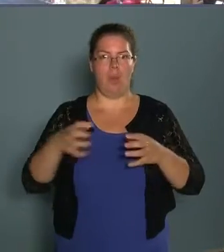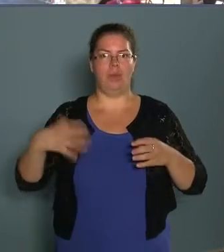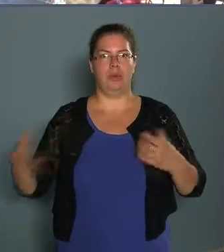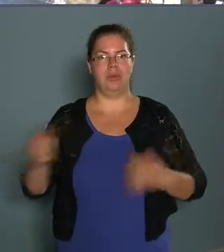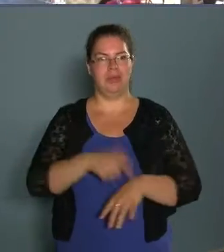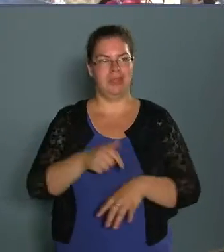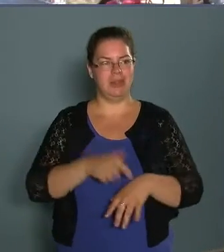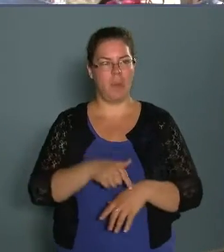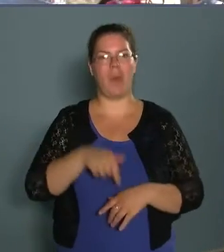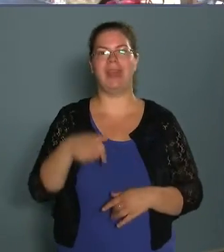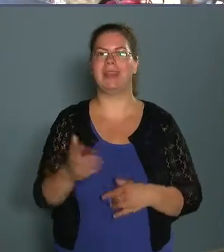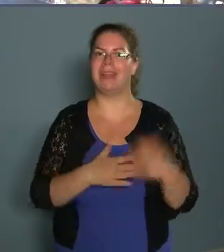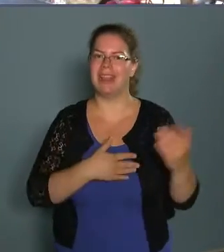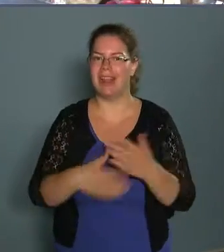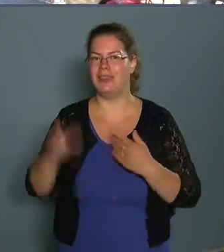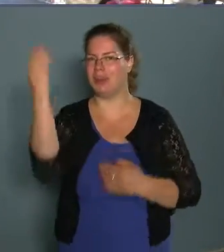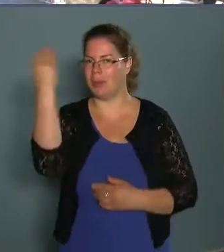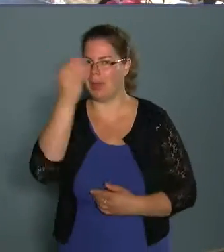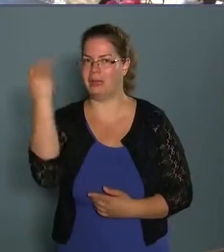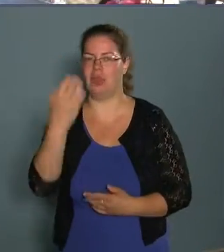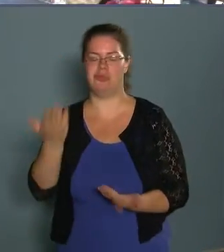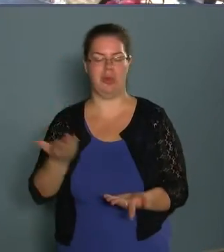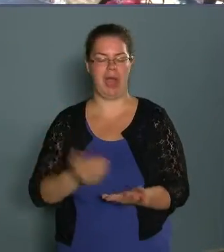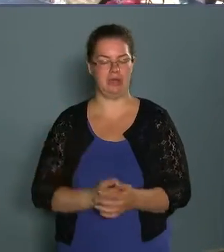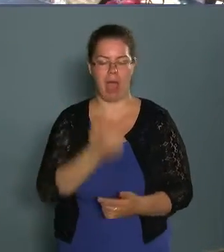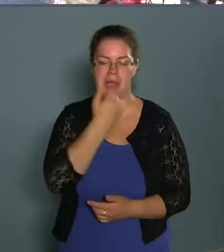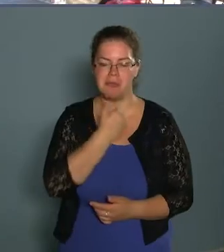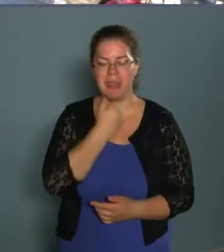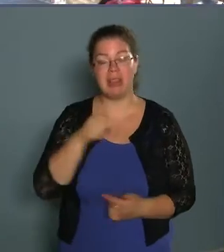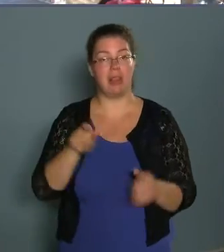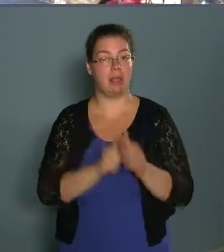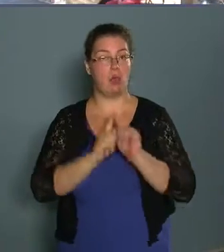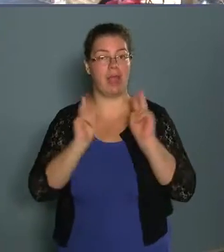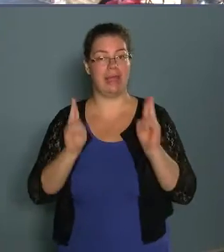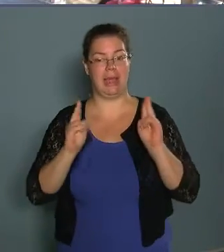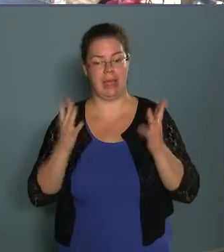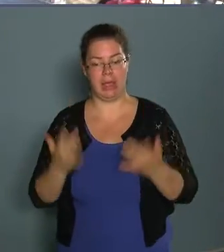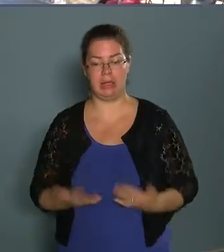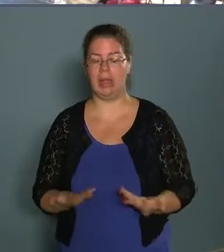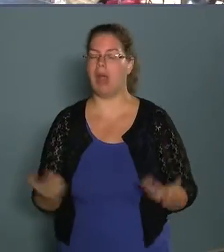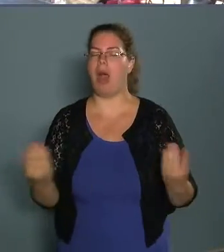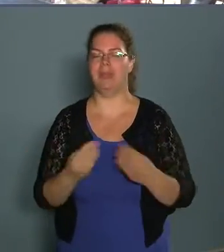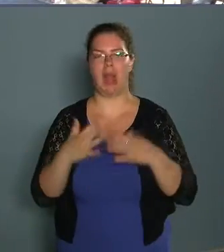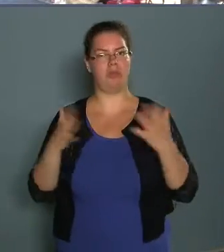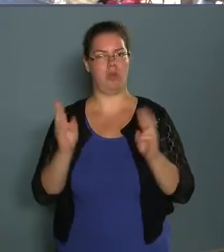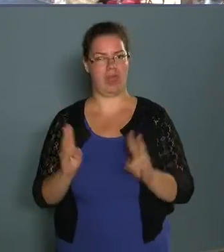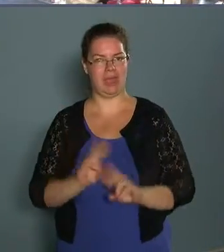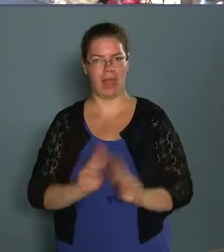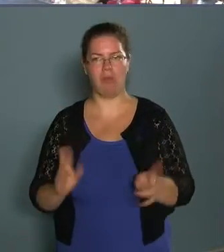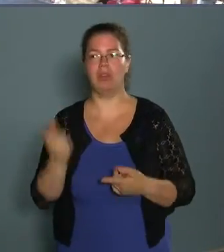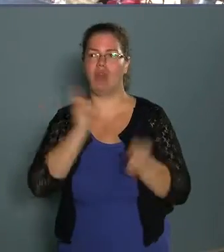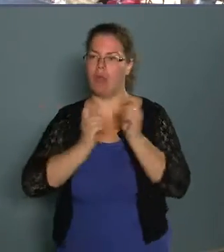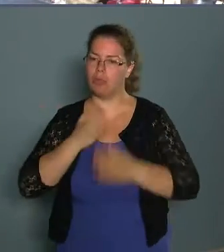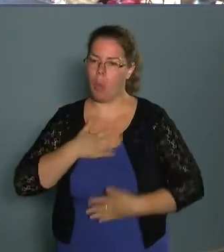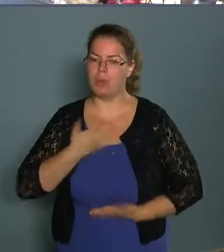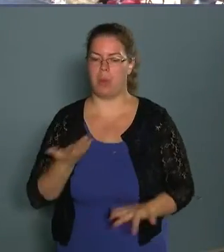igénybe, ezeknek a kezelésének az elsajátítása. Tehát ez egy olyan érték, aminek nagy értéke van, és én azt